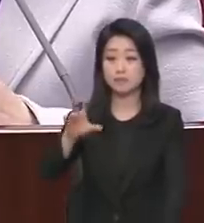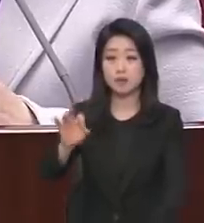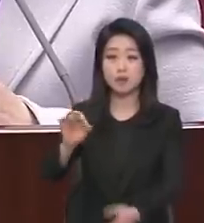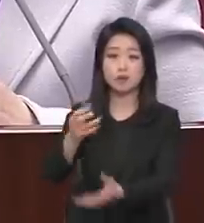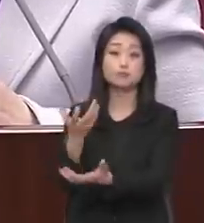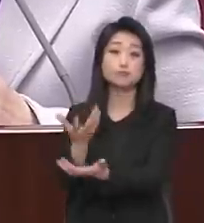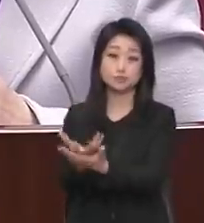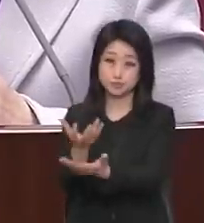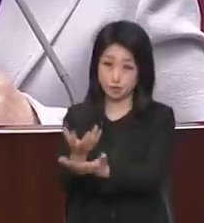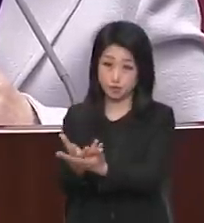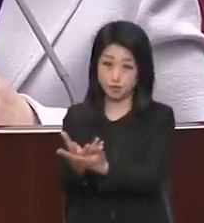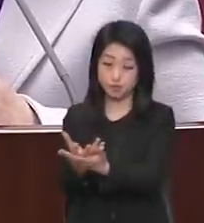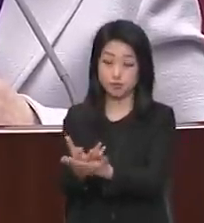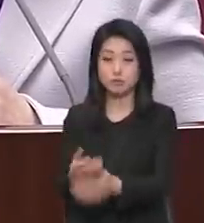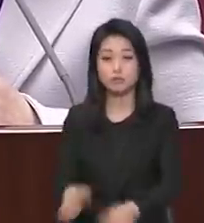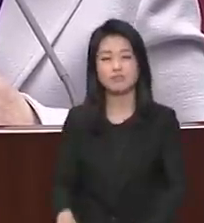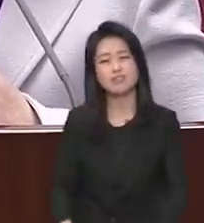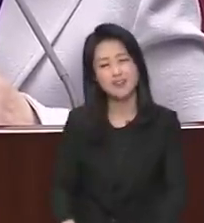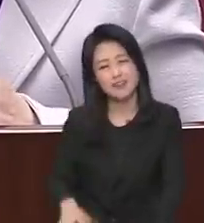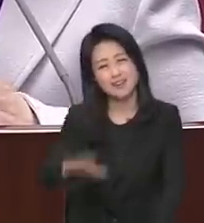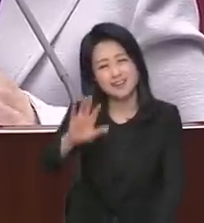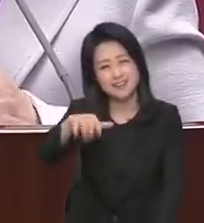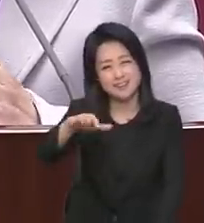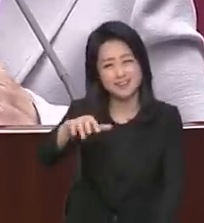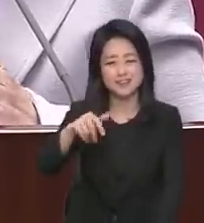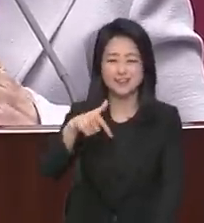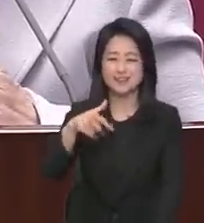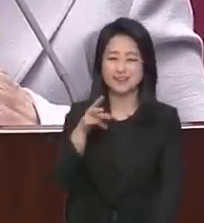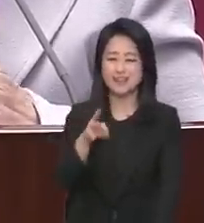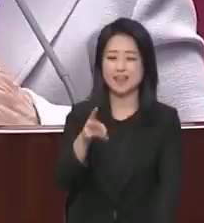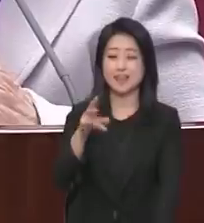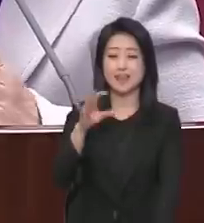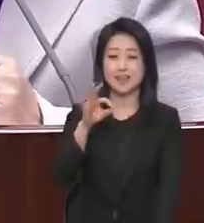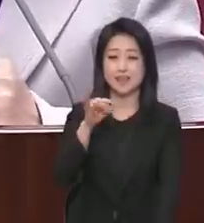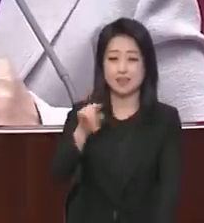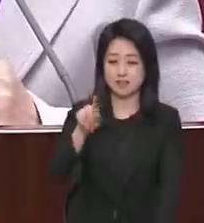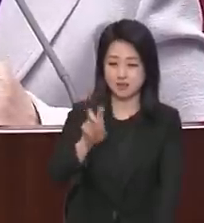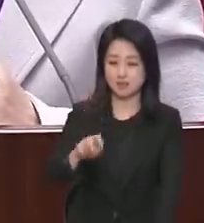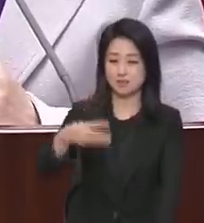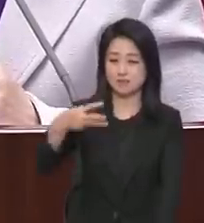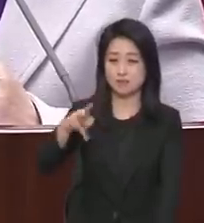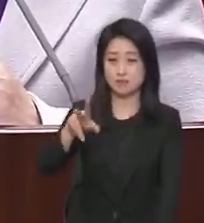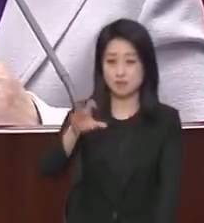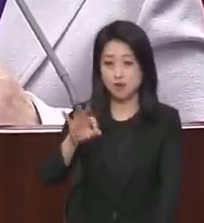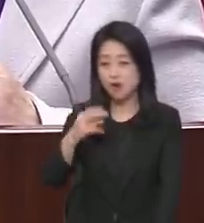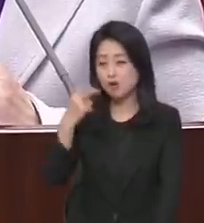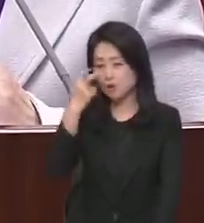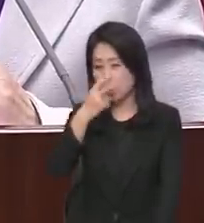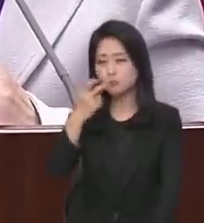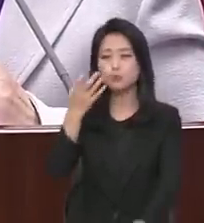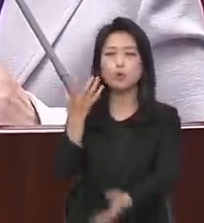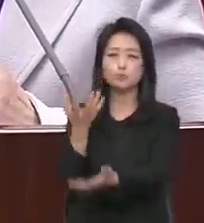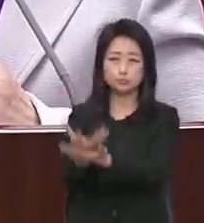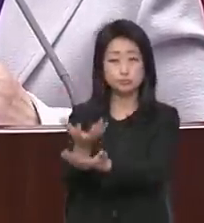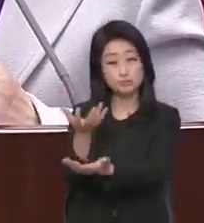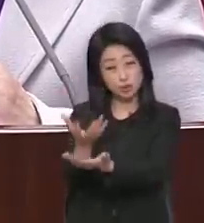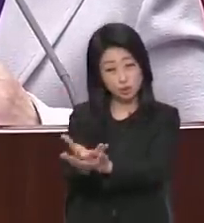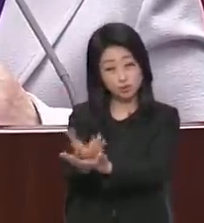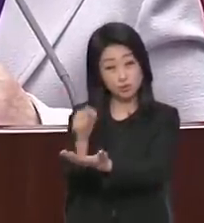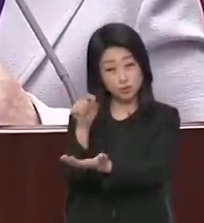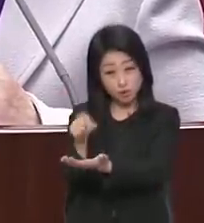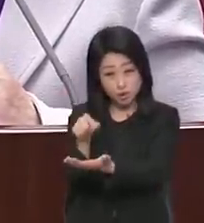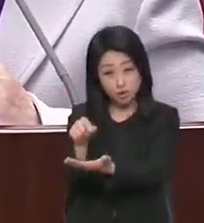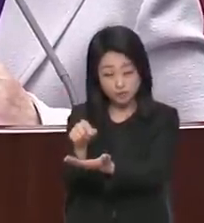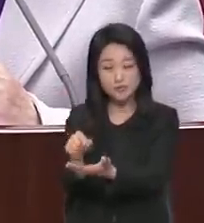이제 계엄령 문건은 계엄령 검토 문건입니다. 예, 검토 문건은 그것은